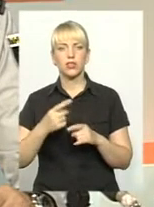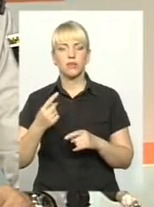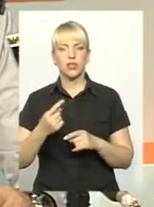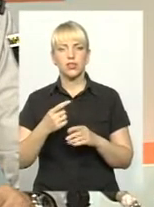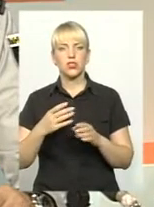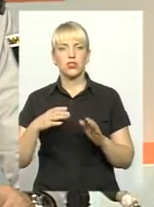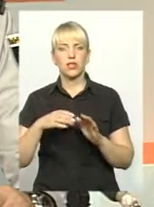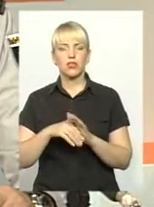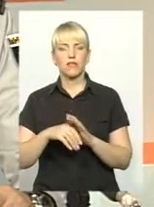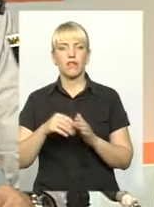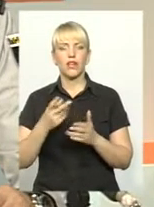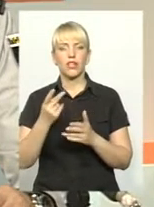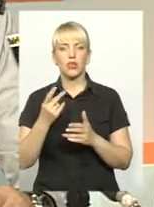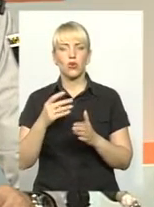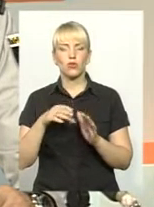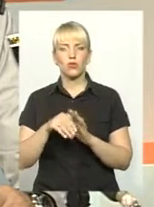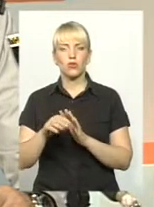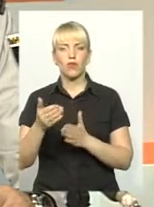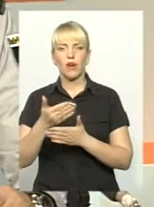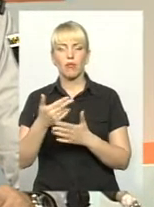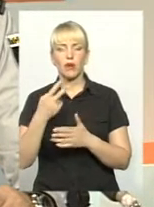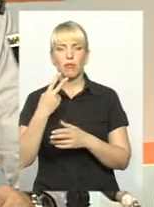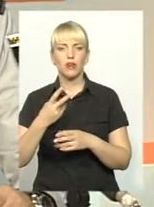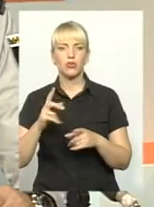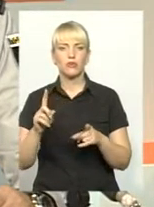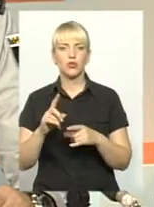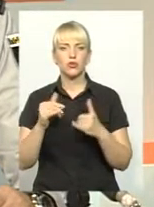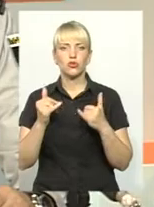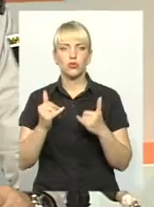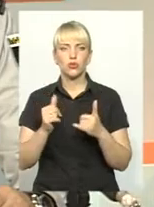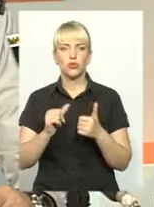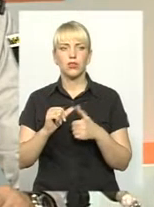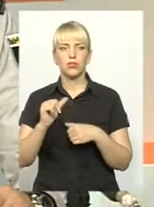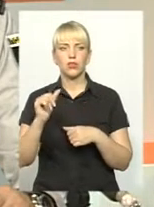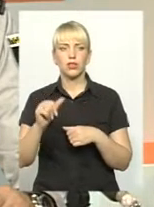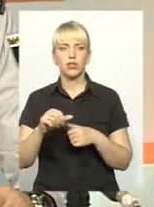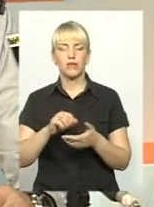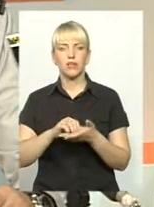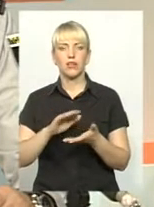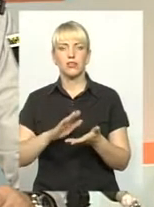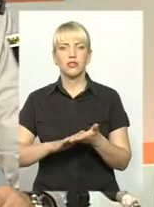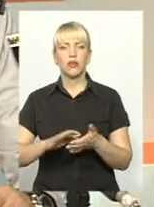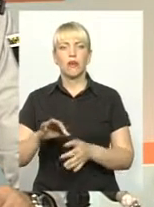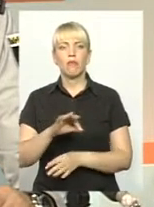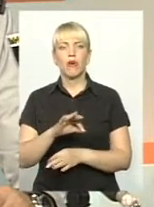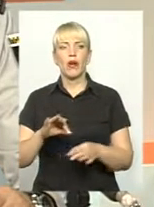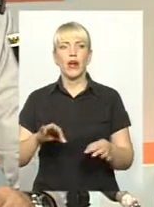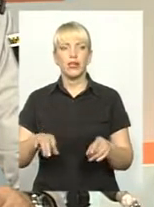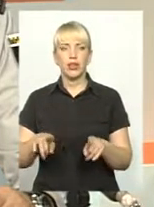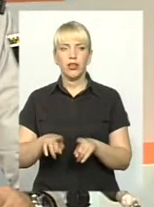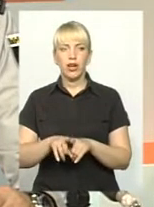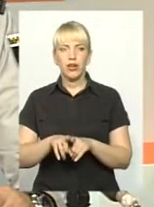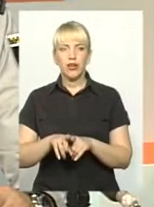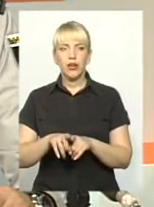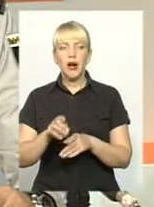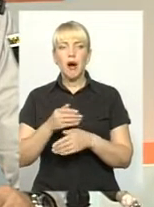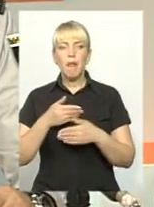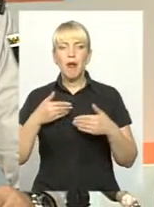друга складова, ми бачимо, що сьогодні, крім вказаного проєкту, також